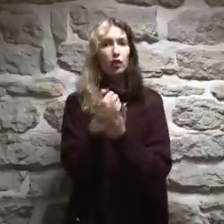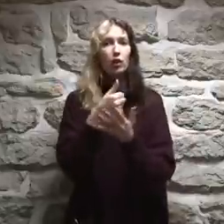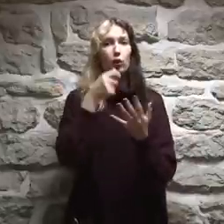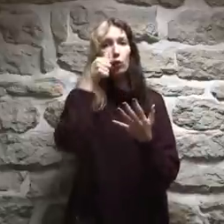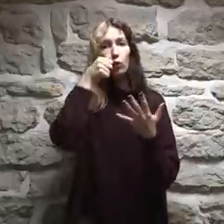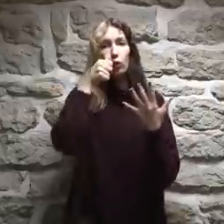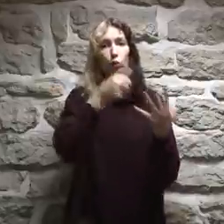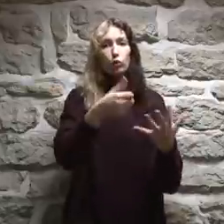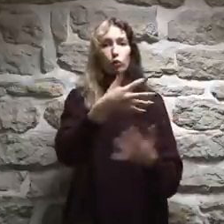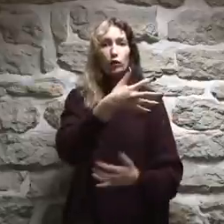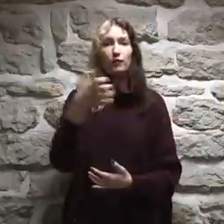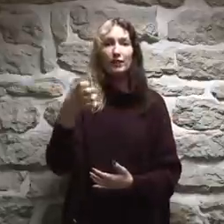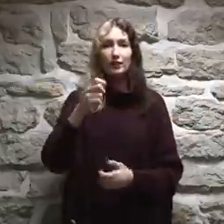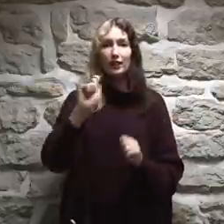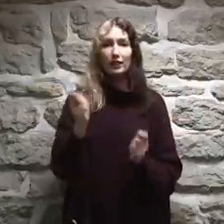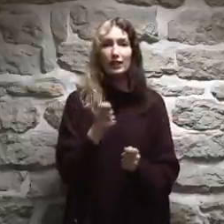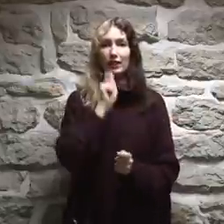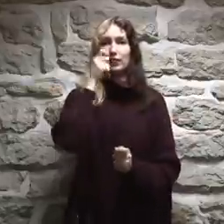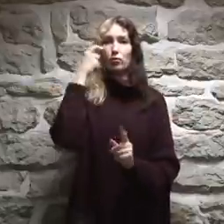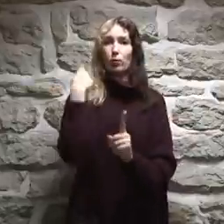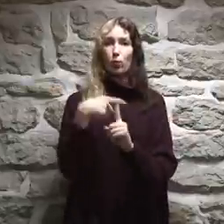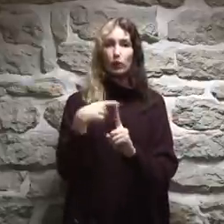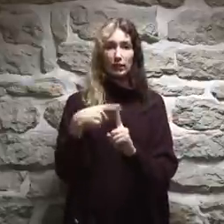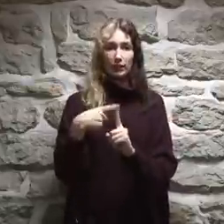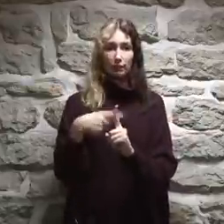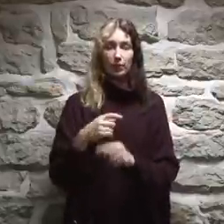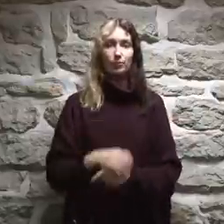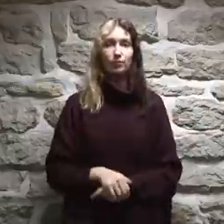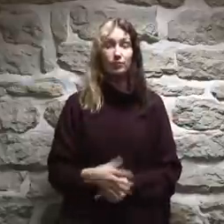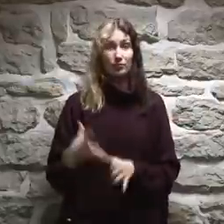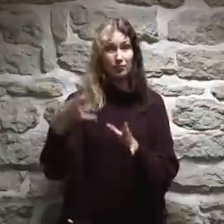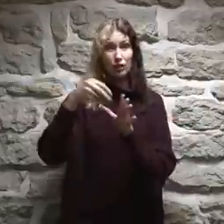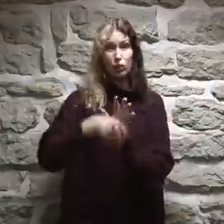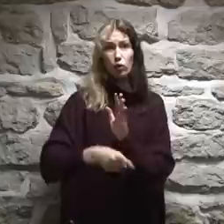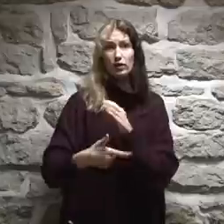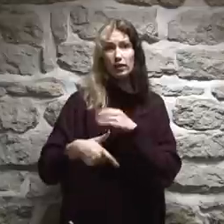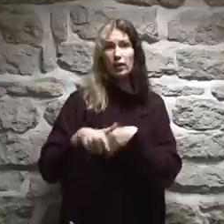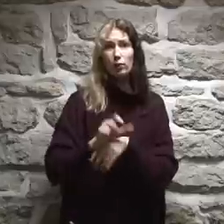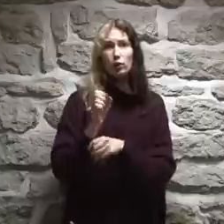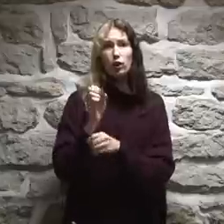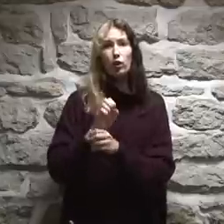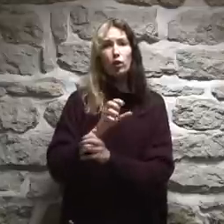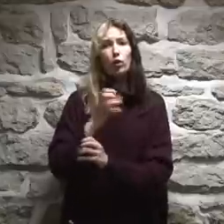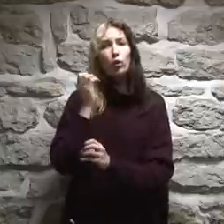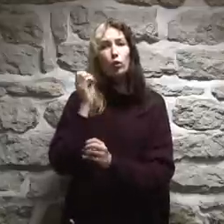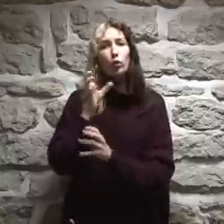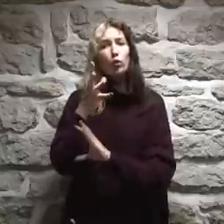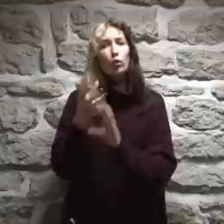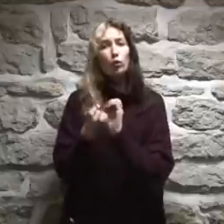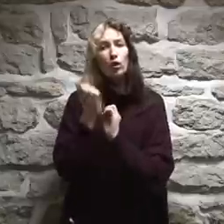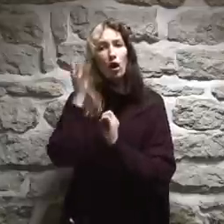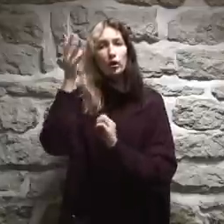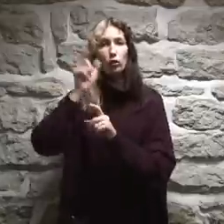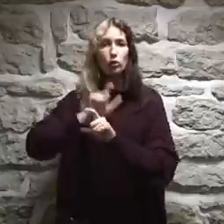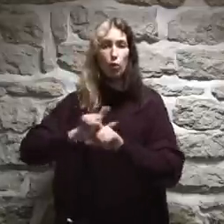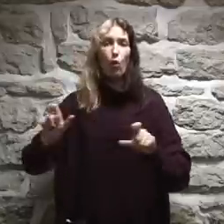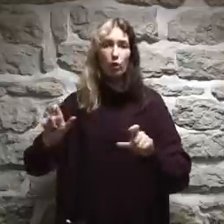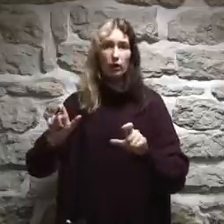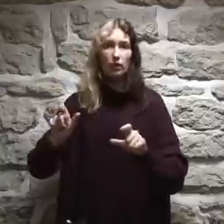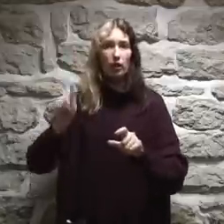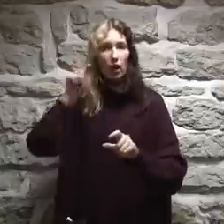6500 kiirtesti positiivset. Nendest muidugi valdav osa on üldhariduskoolide õpilased.